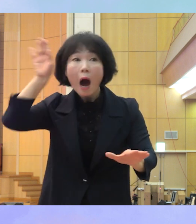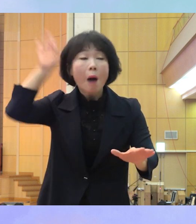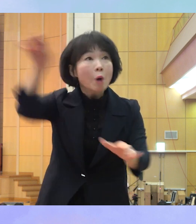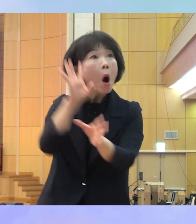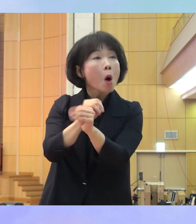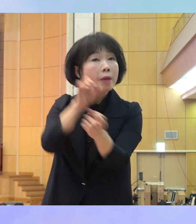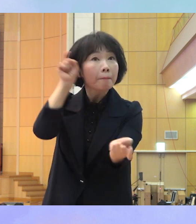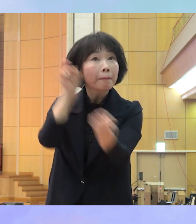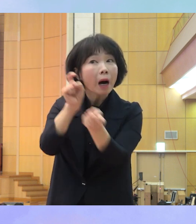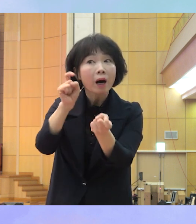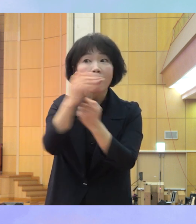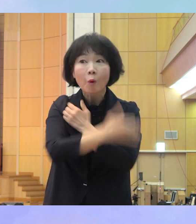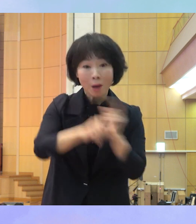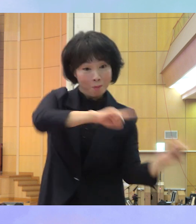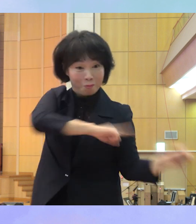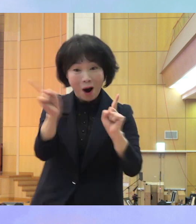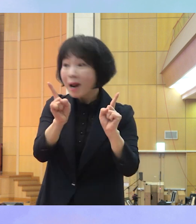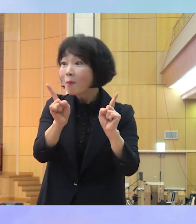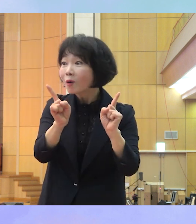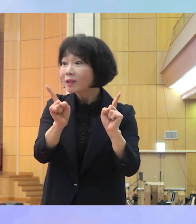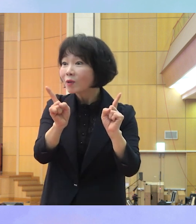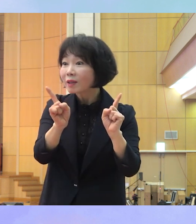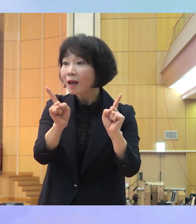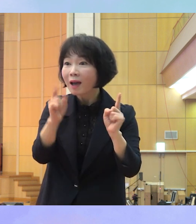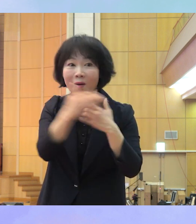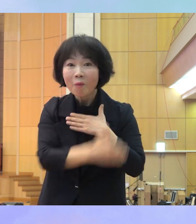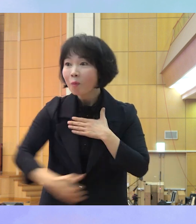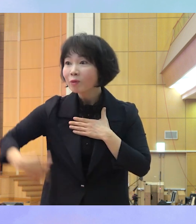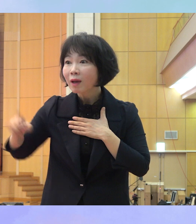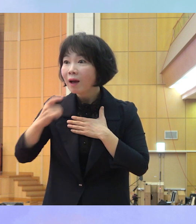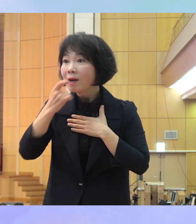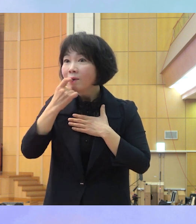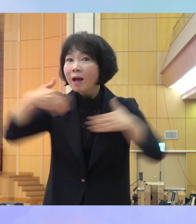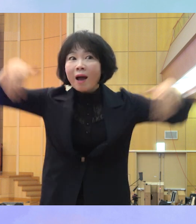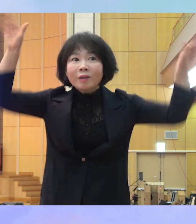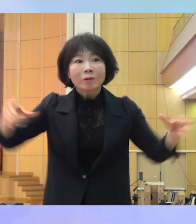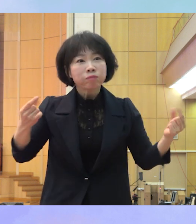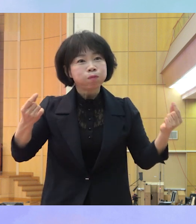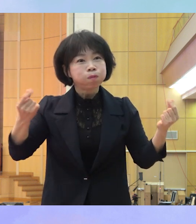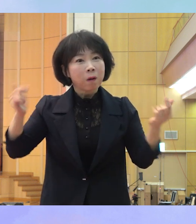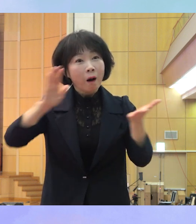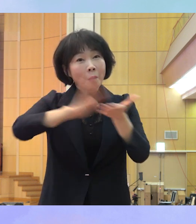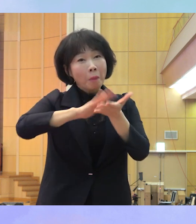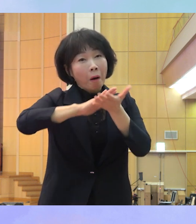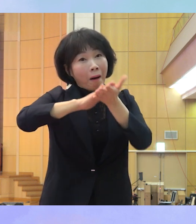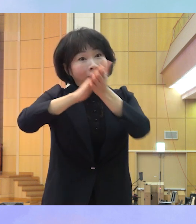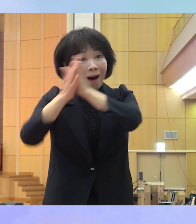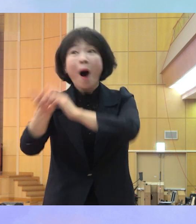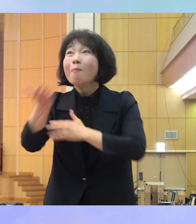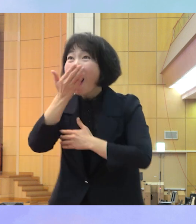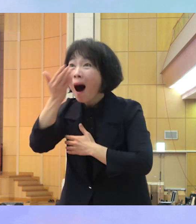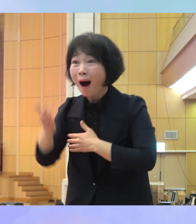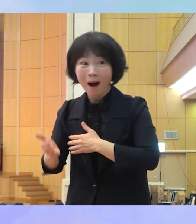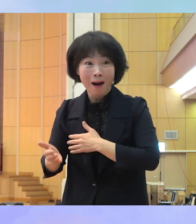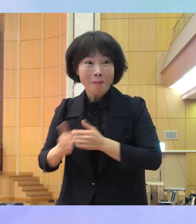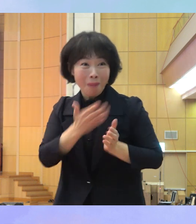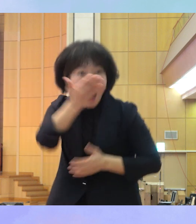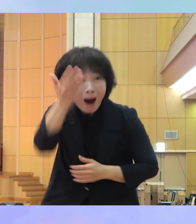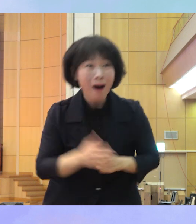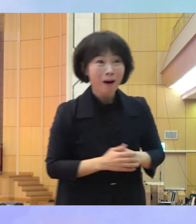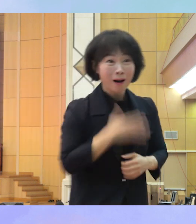몸은 늙고 병들고 고생하고 슬프고 괴롭고